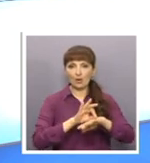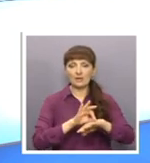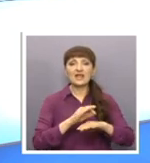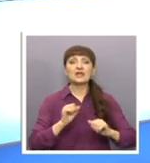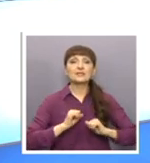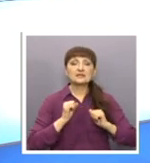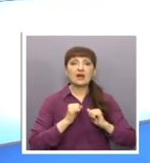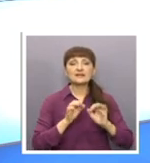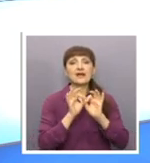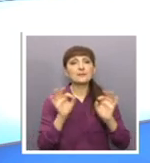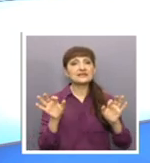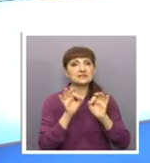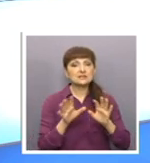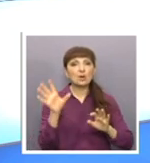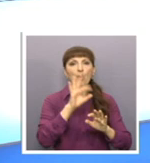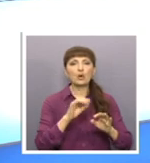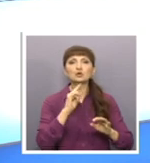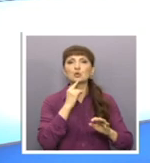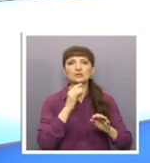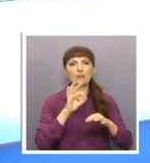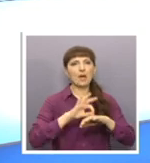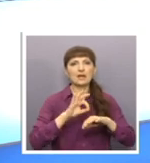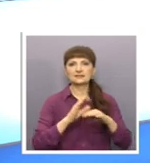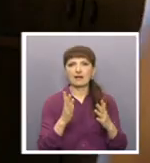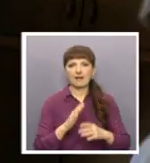простом языке рассказать о сложном заболевании.